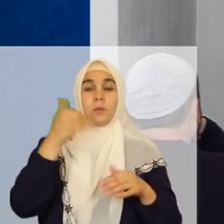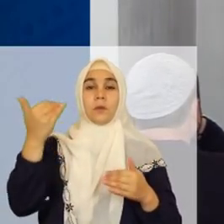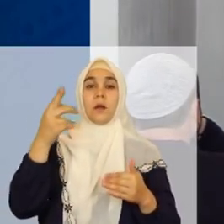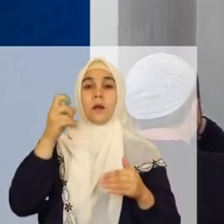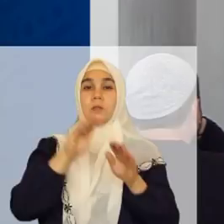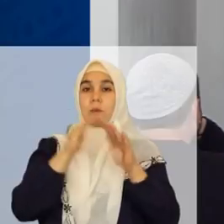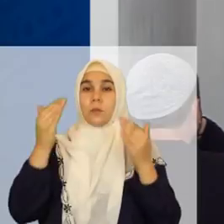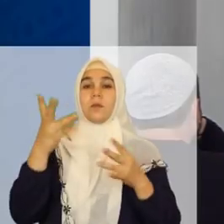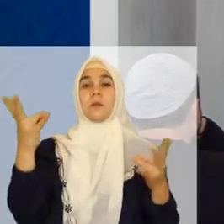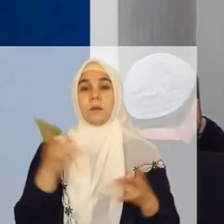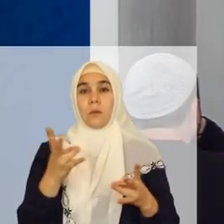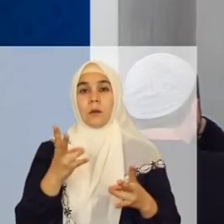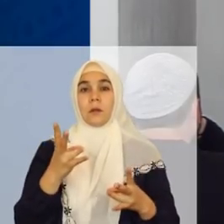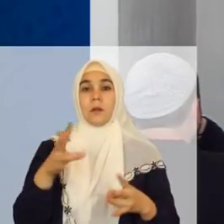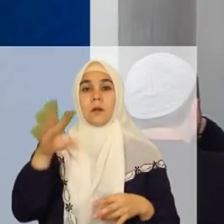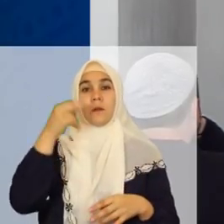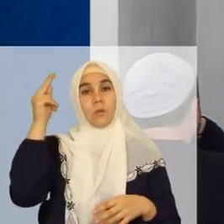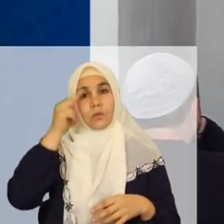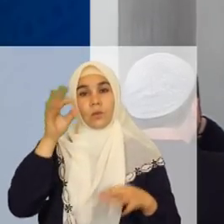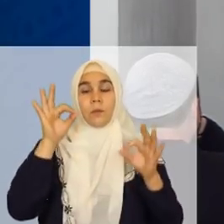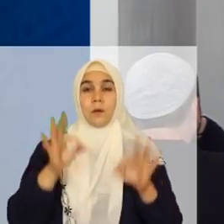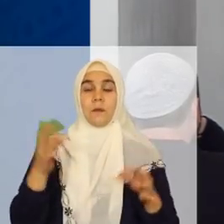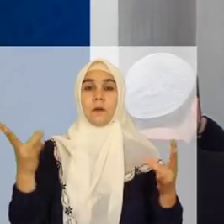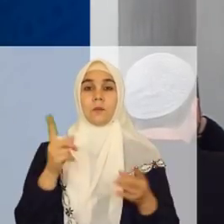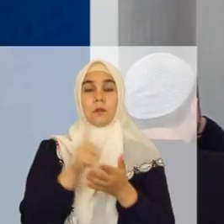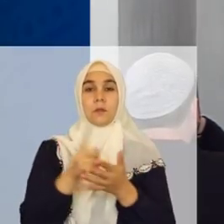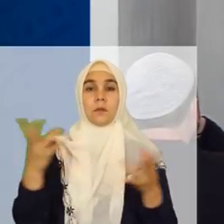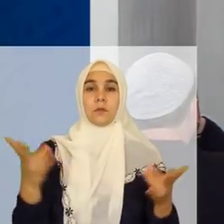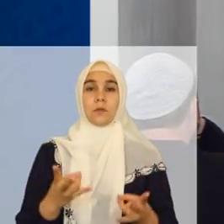haj ibodati nima ekanligini yaxshilab o'rganadi.